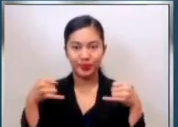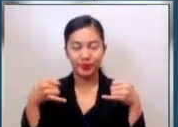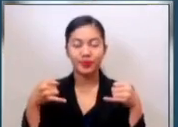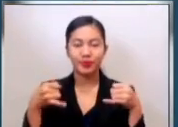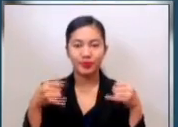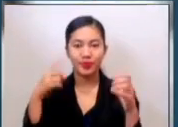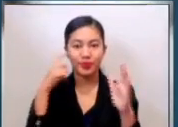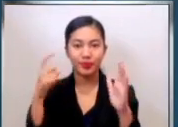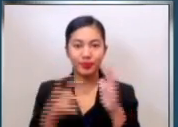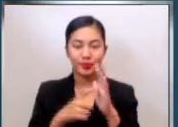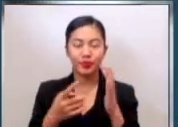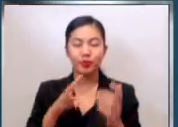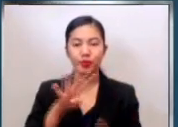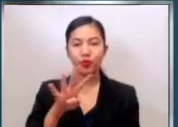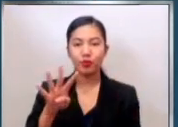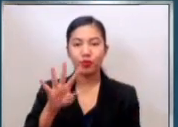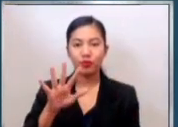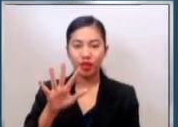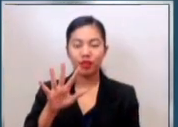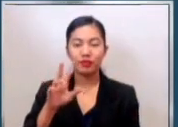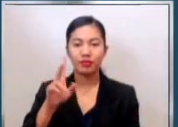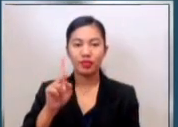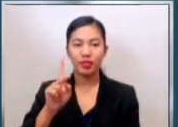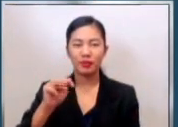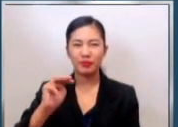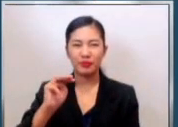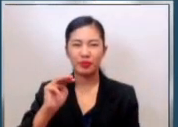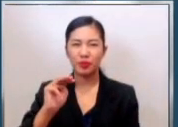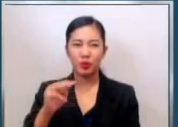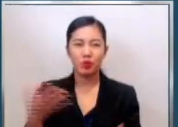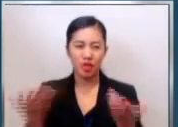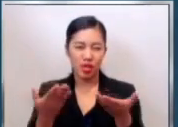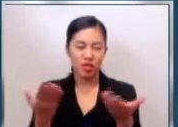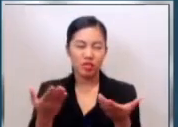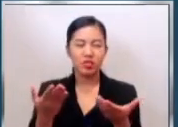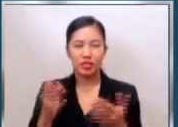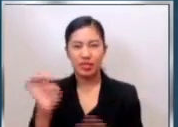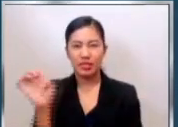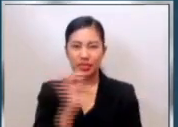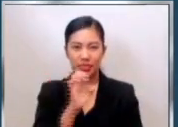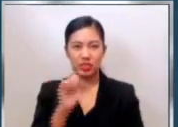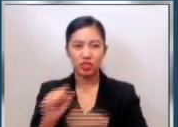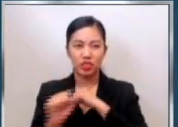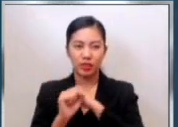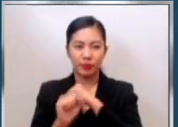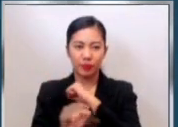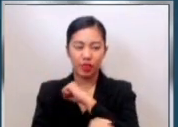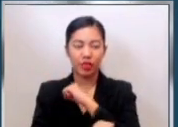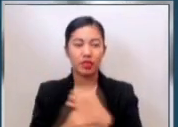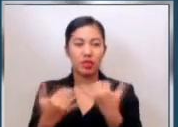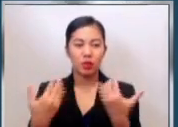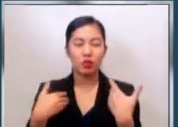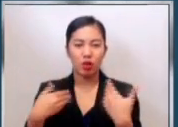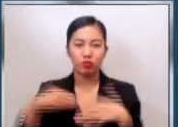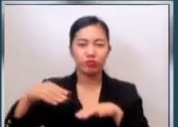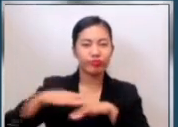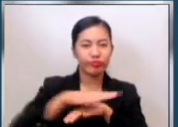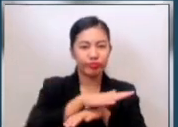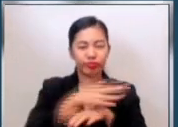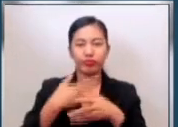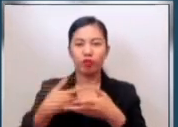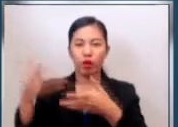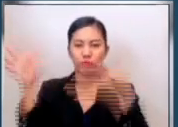445 kilometers silangan ng Burongan Eastern Samar. Sa ngayon, nagdadala na ng ulan ang LPA sa Eastern at